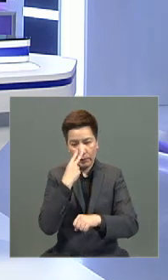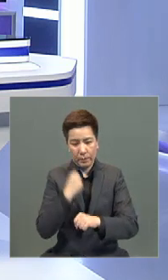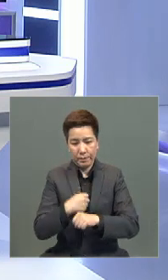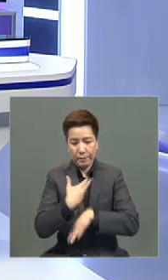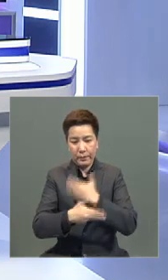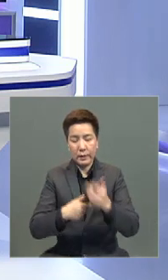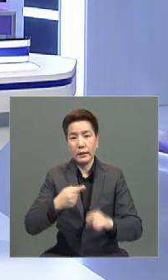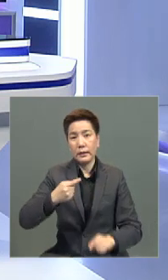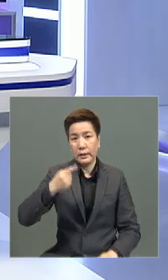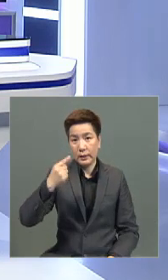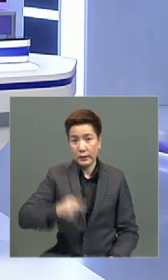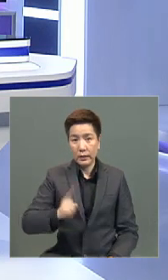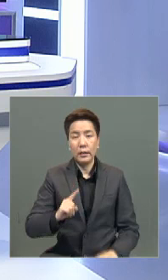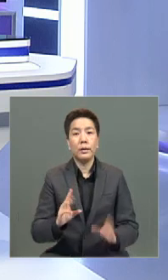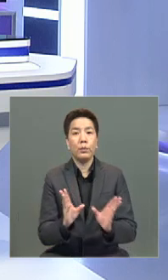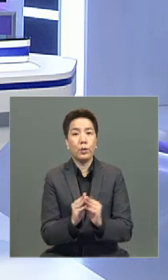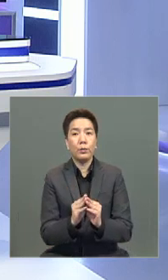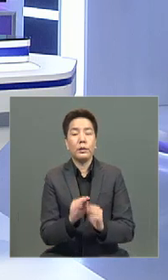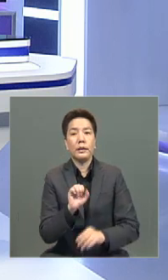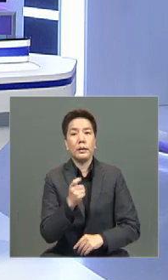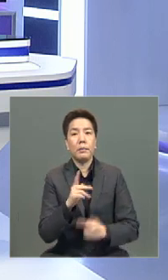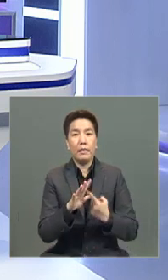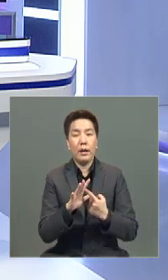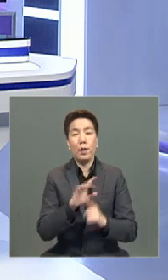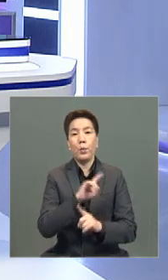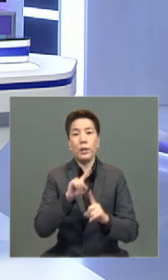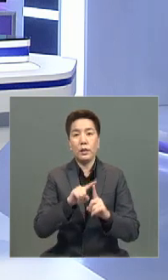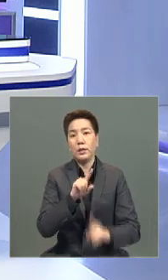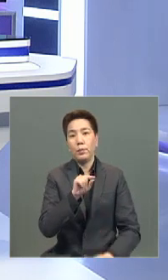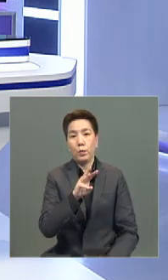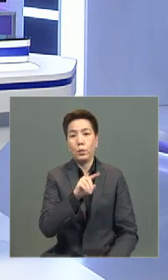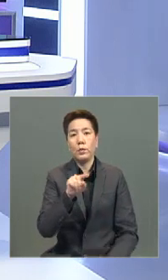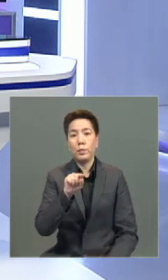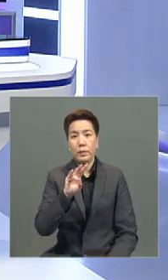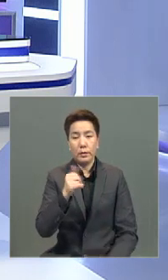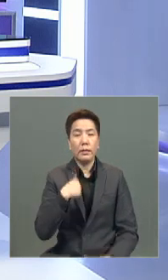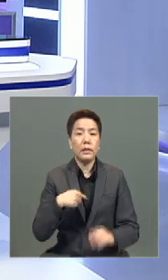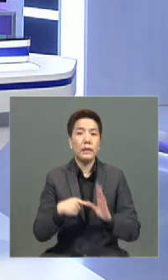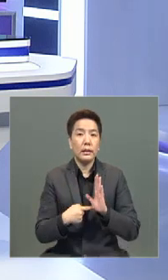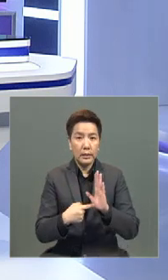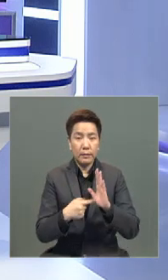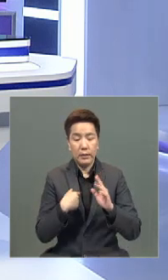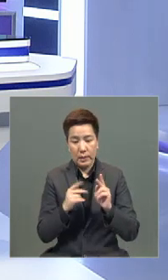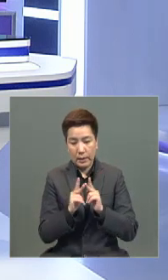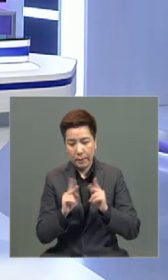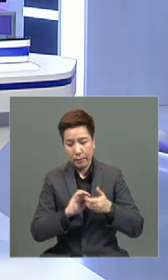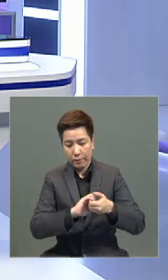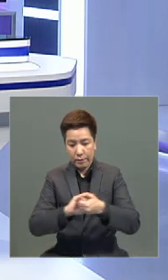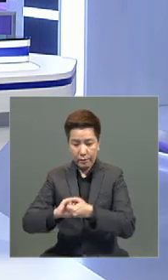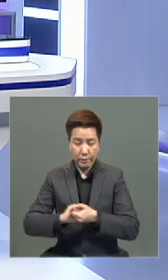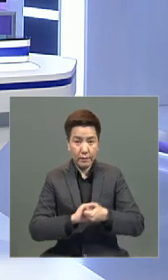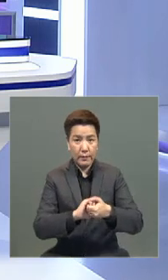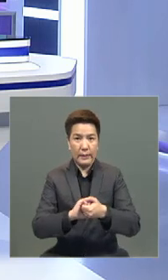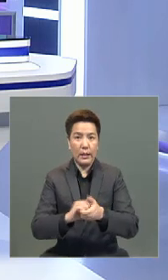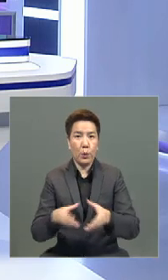อย่างหนึ่งนั่นคือจากการประชุมสภาสมัยวิสามัญเมื่อ 26 27ที่ผ่านมาคือการเสนอให้มีการตั้งคณะกรรมการปรองดอง